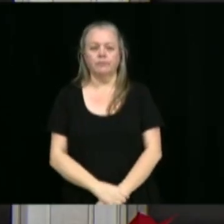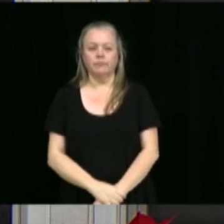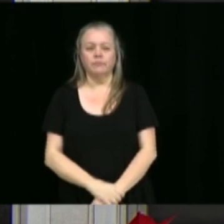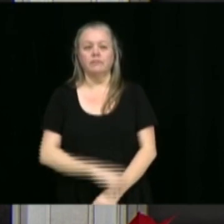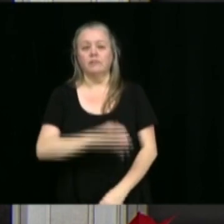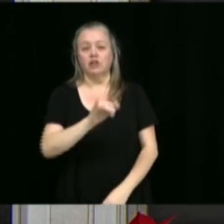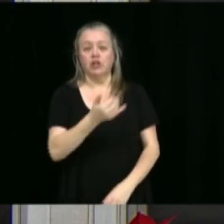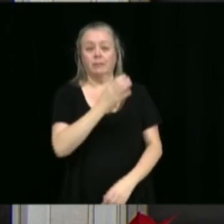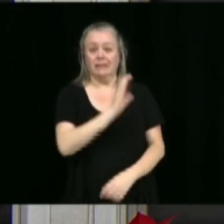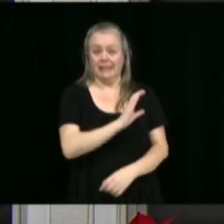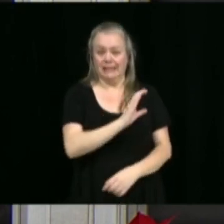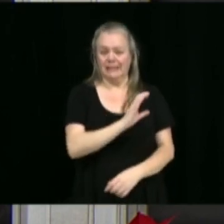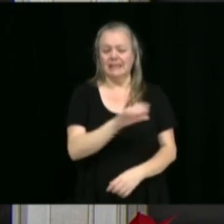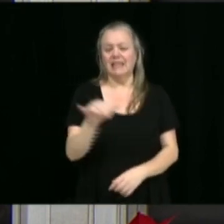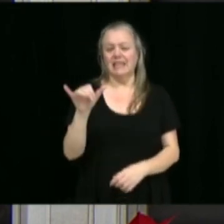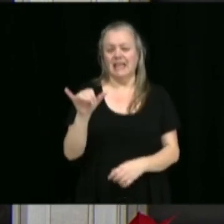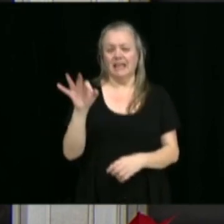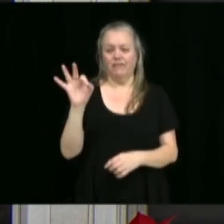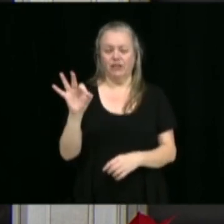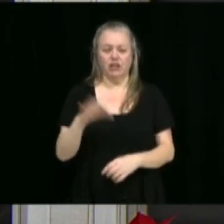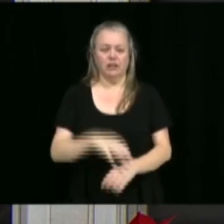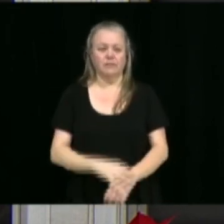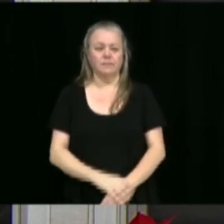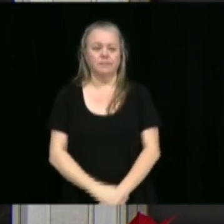James Casey, Yannick Fréchette.